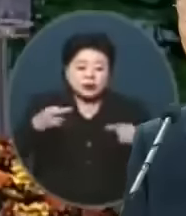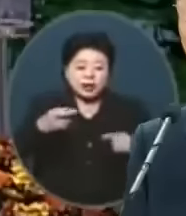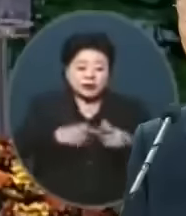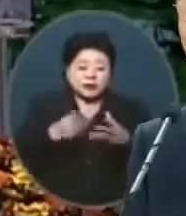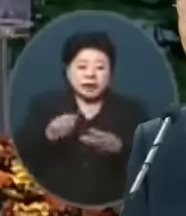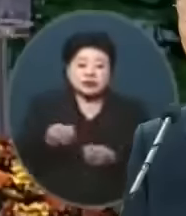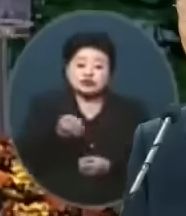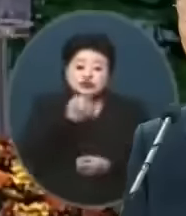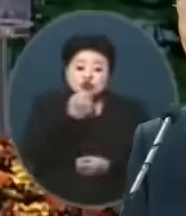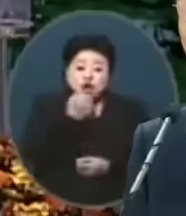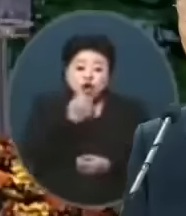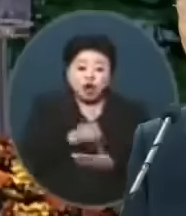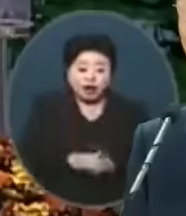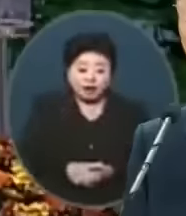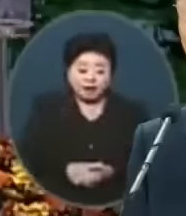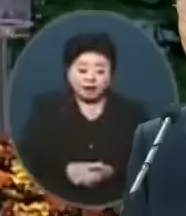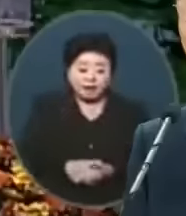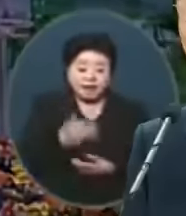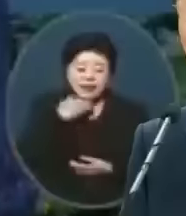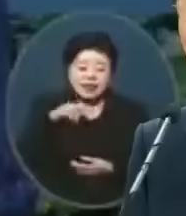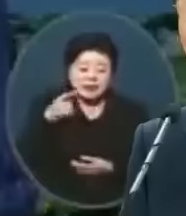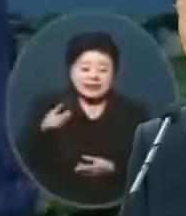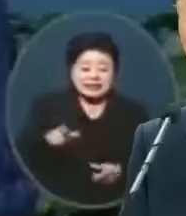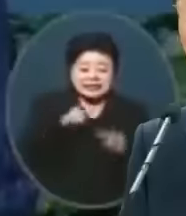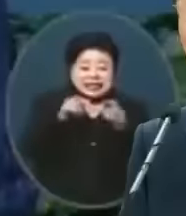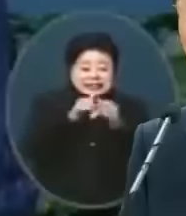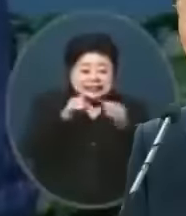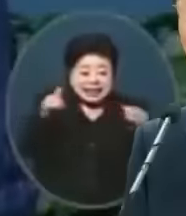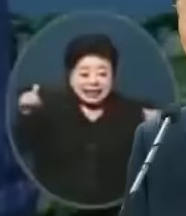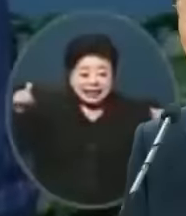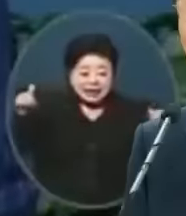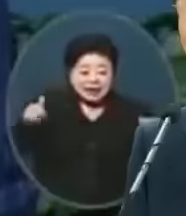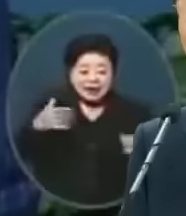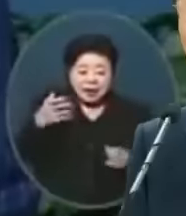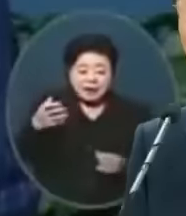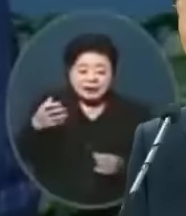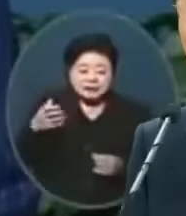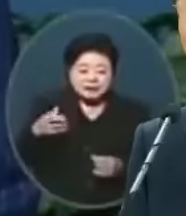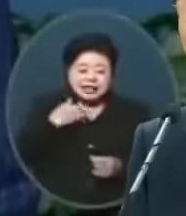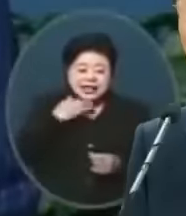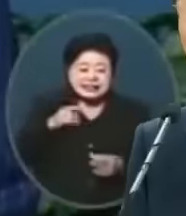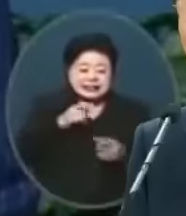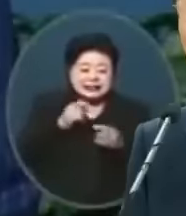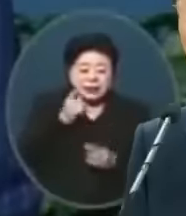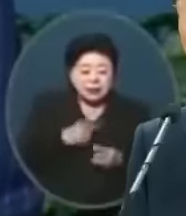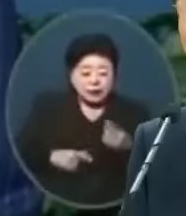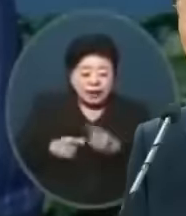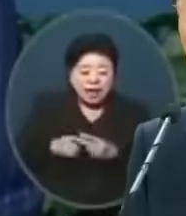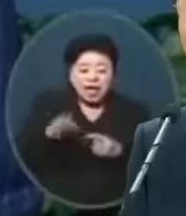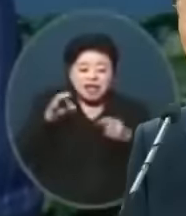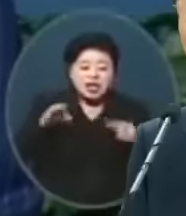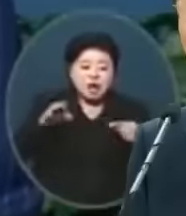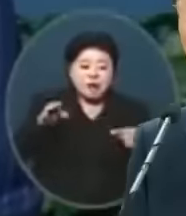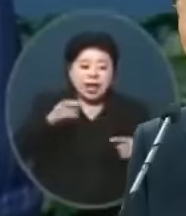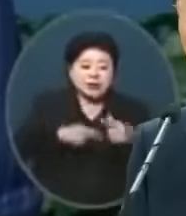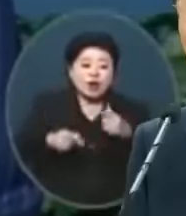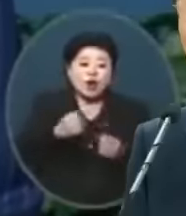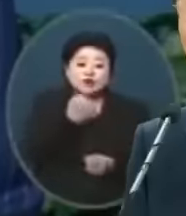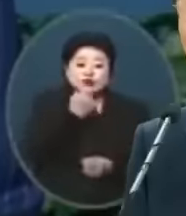나왔습니다. 100세를 사는 사람이 80대보다도 하루에 10배나 더 많이